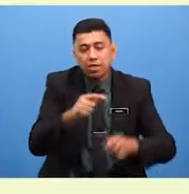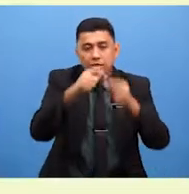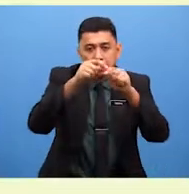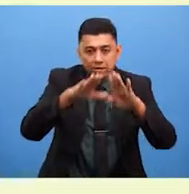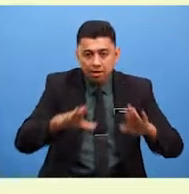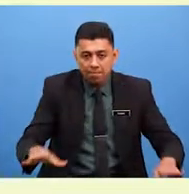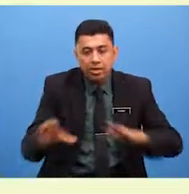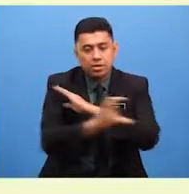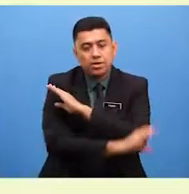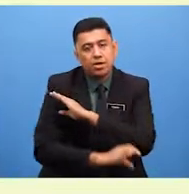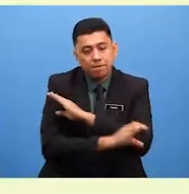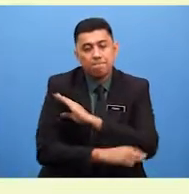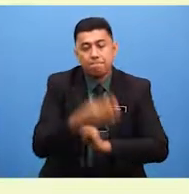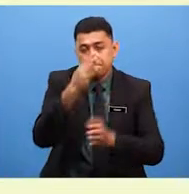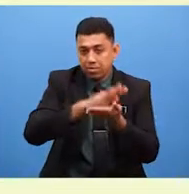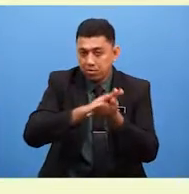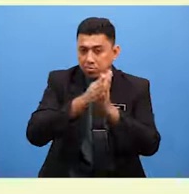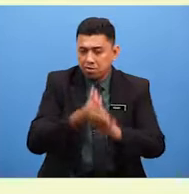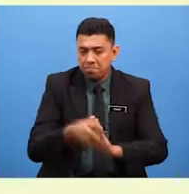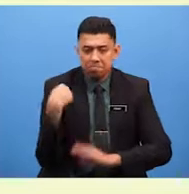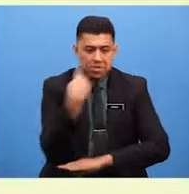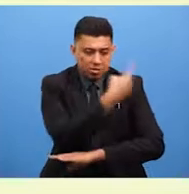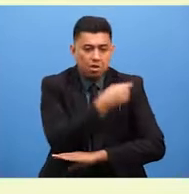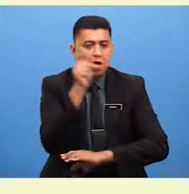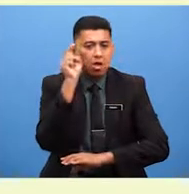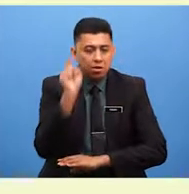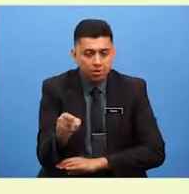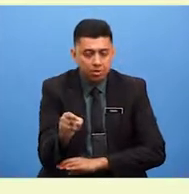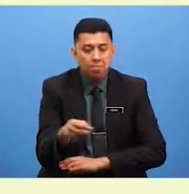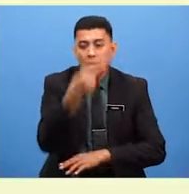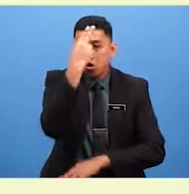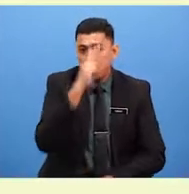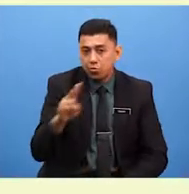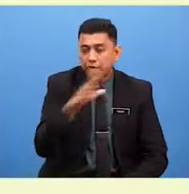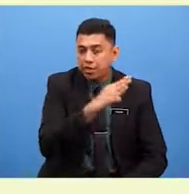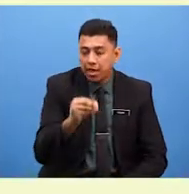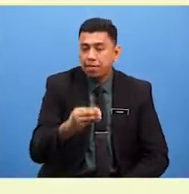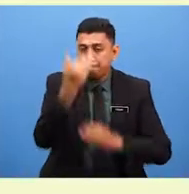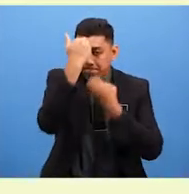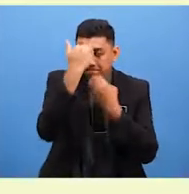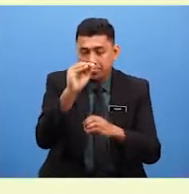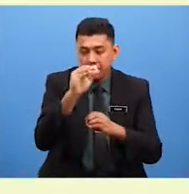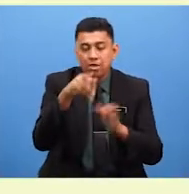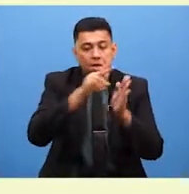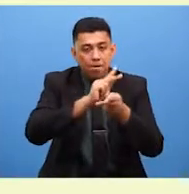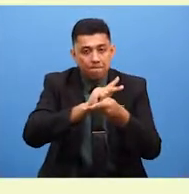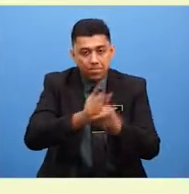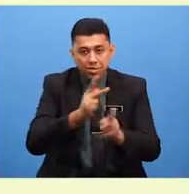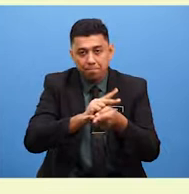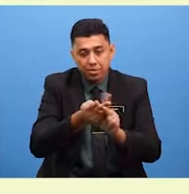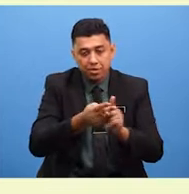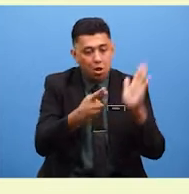ketenteraman negara. Maka, kita haruslah menghormati dan patuhi prinsip rukun